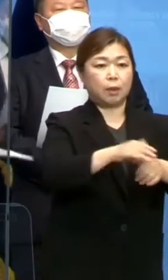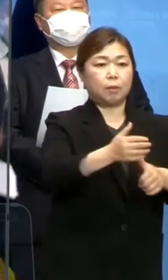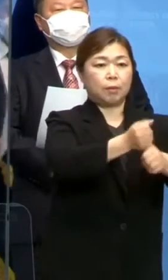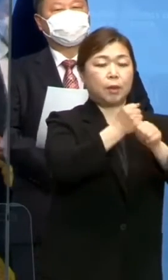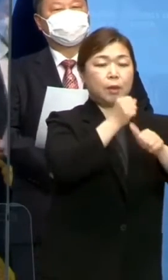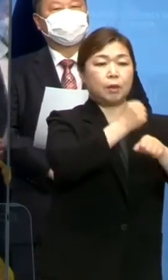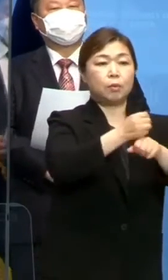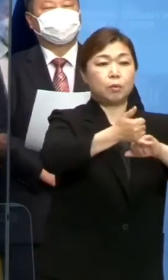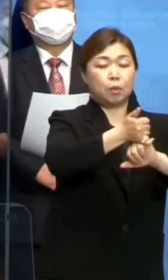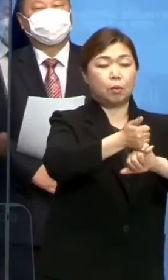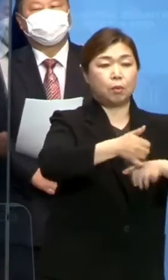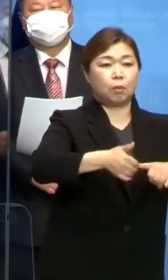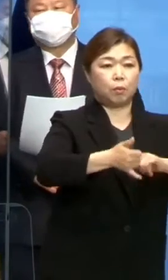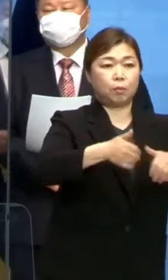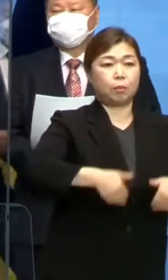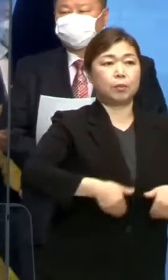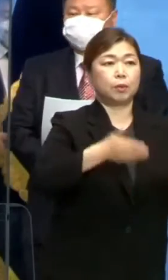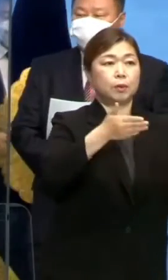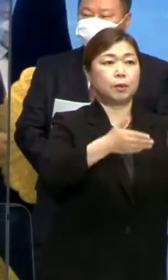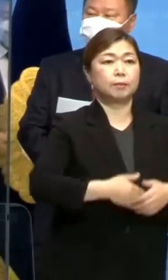이루어져야 합니다